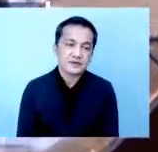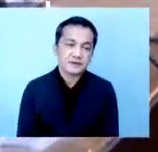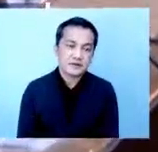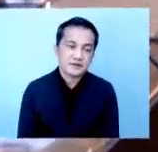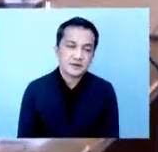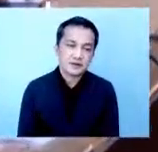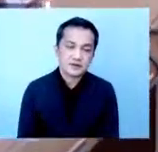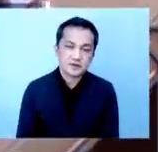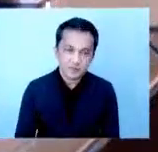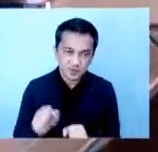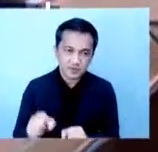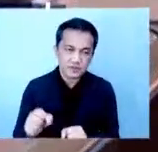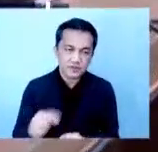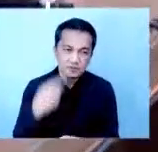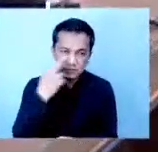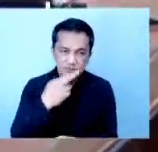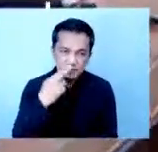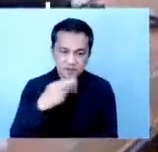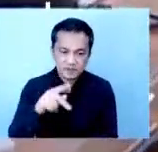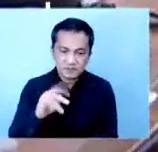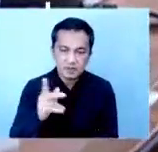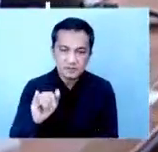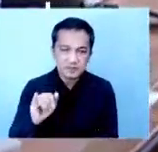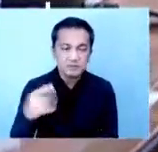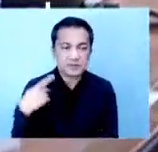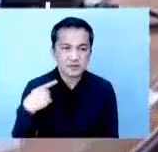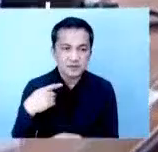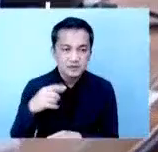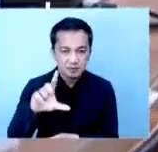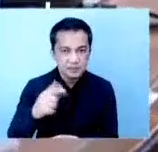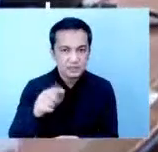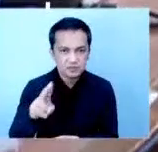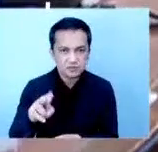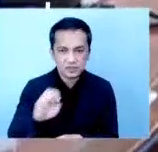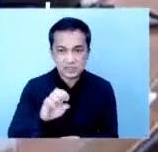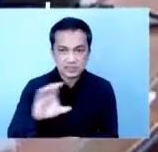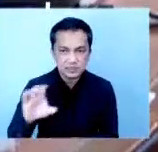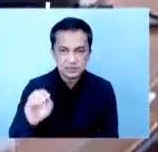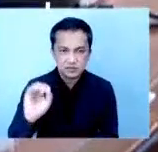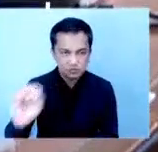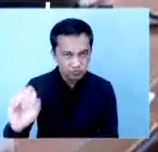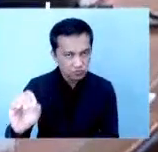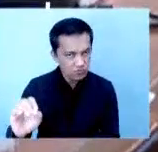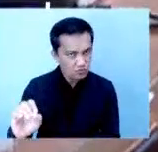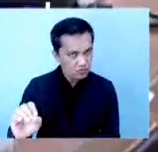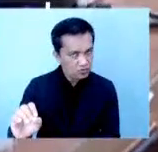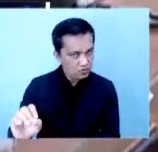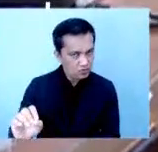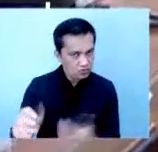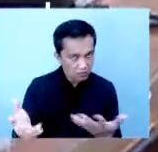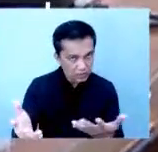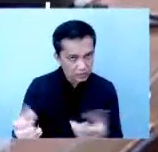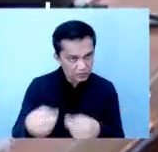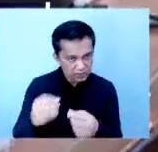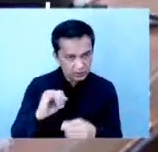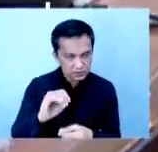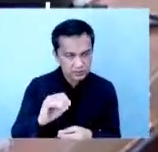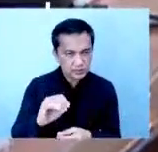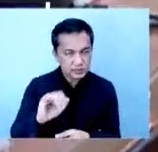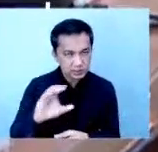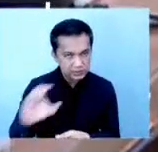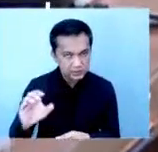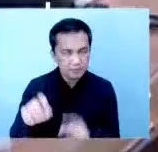Pwede nyo pa ipalusot yung Pambi, may local government doon, but ECC kayo lang yan. Walang nag-i-issue ng ECC kundi